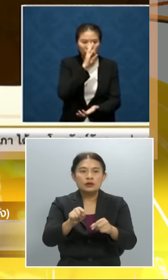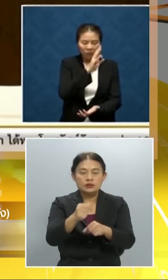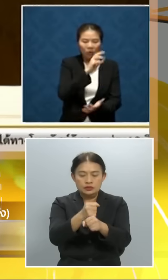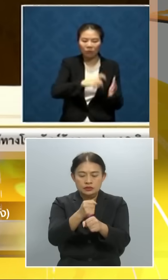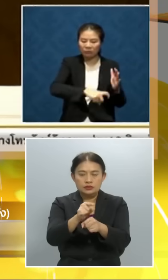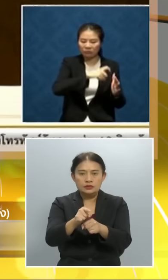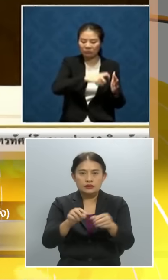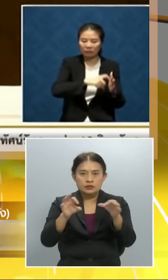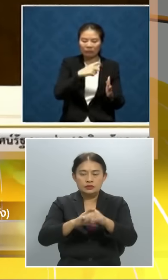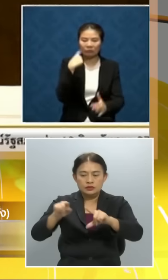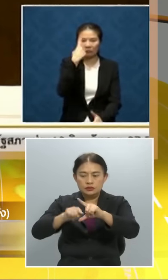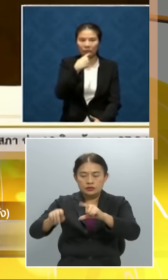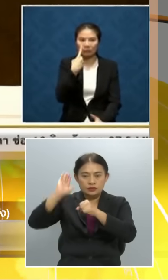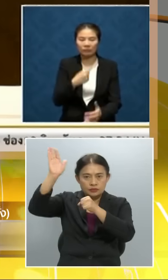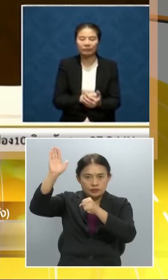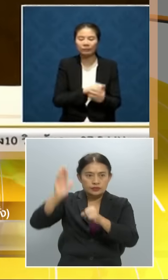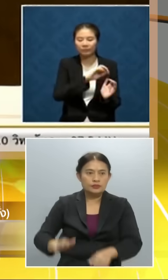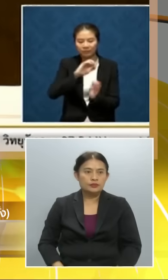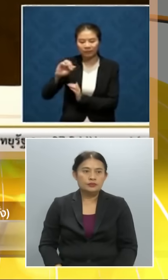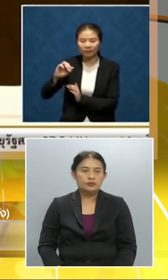อภิปรายคัมภีร์พูดผิด